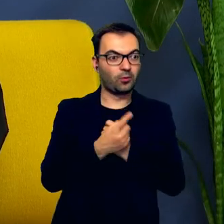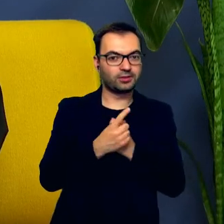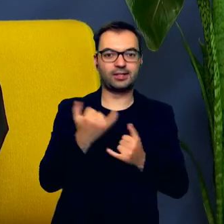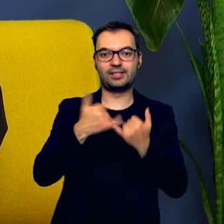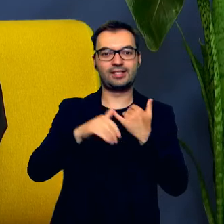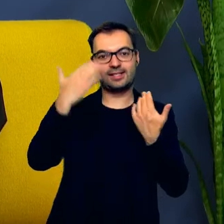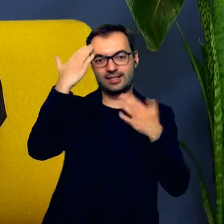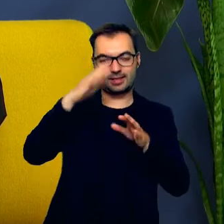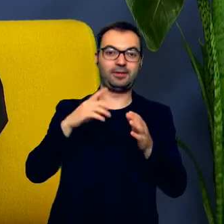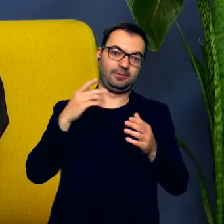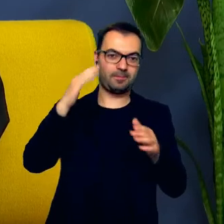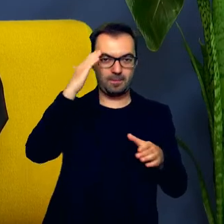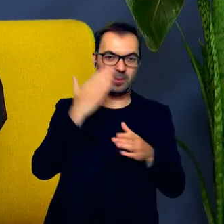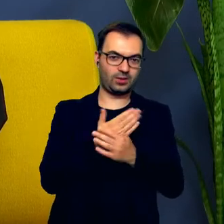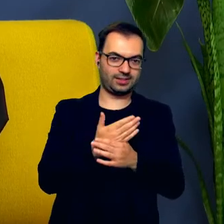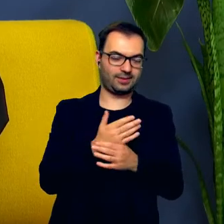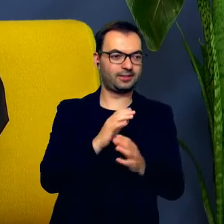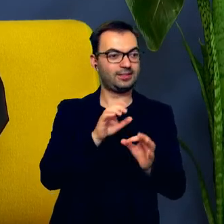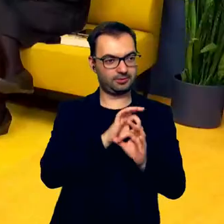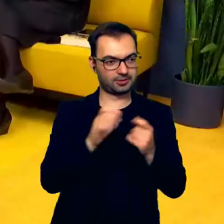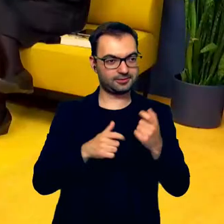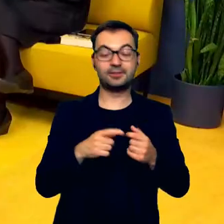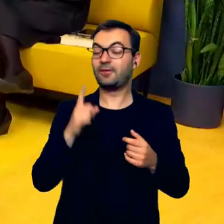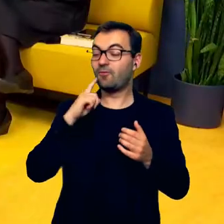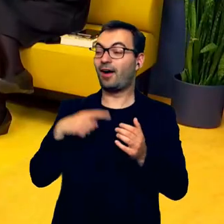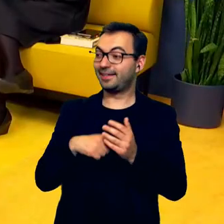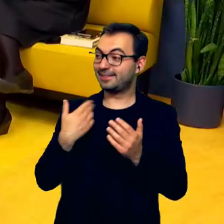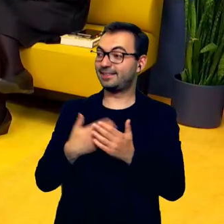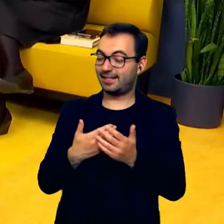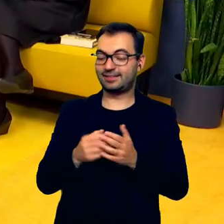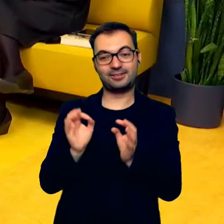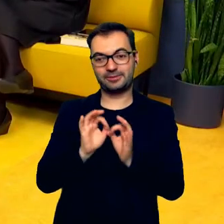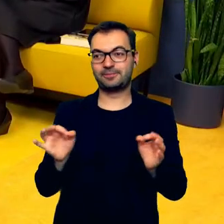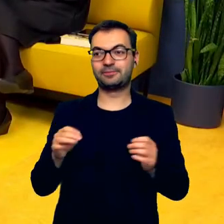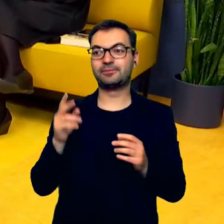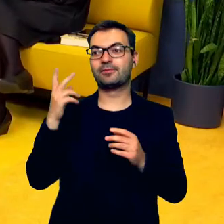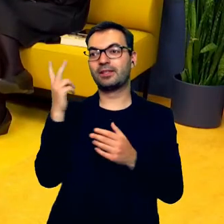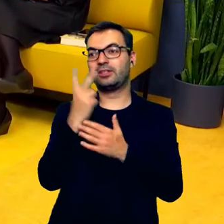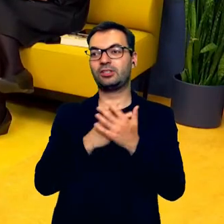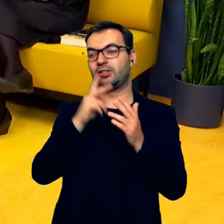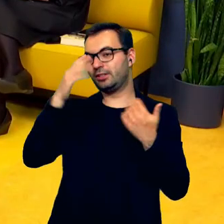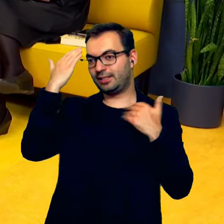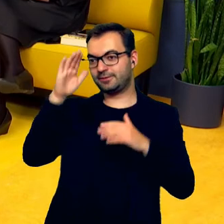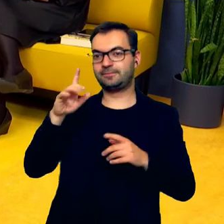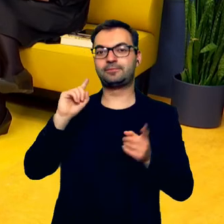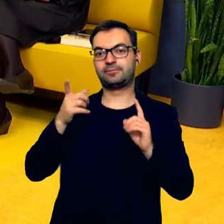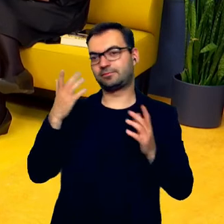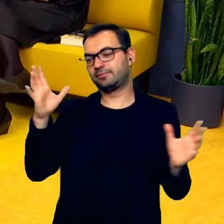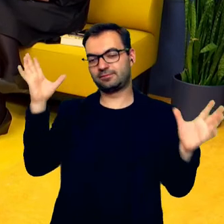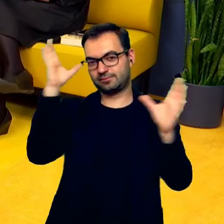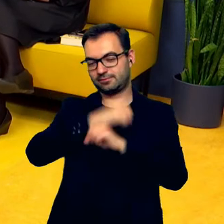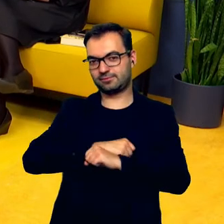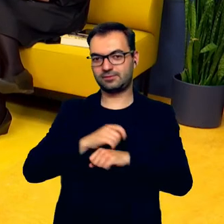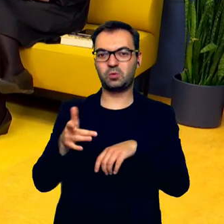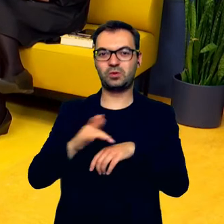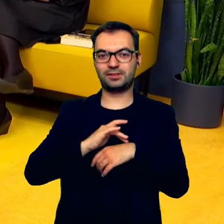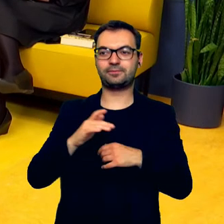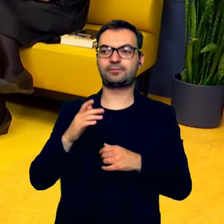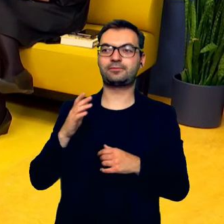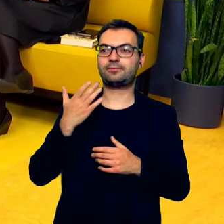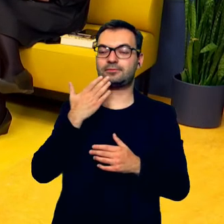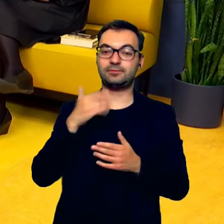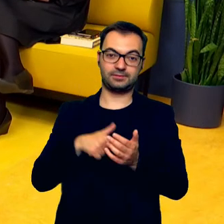A jeśli go nie znamy, no to go poznać. Czemu pan to robi? Otóż to, właśnie dlatego. Czytelnicy, którzy go nie znają albo zapomnieli o nim,